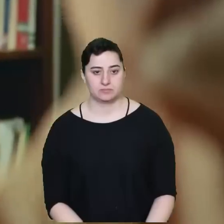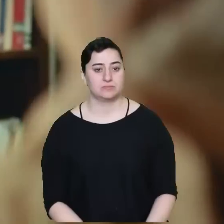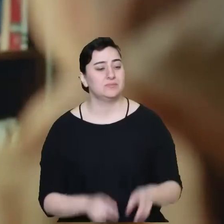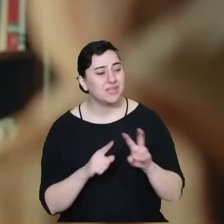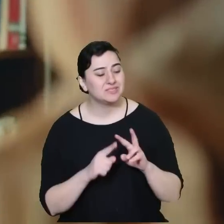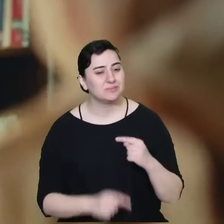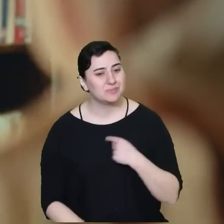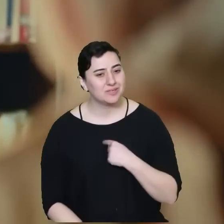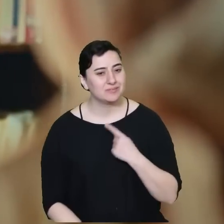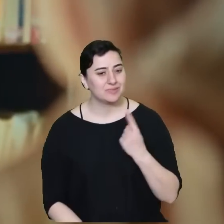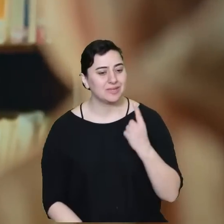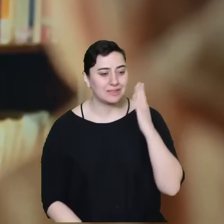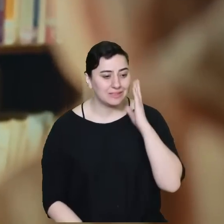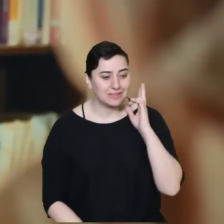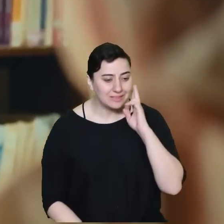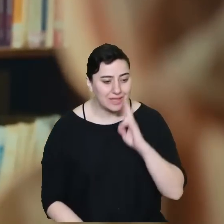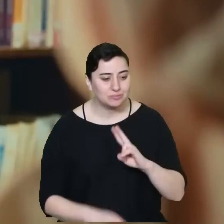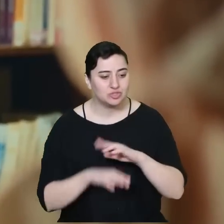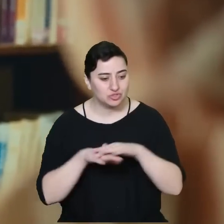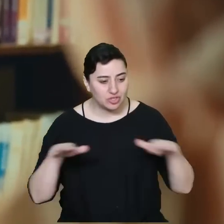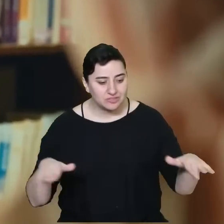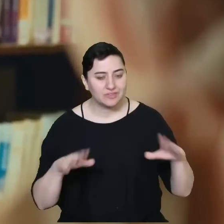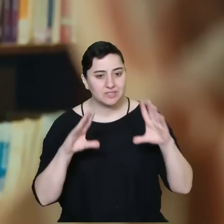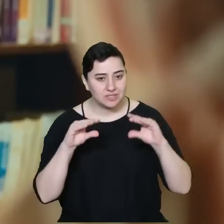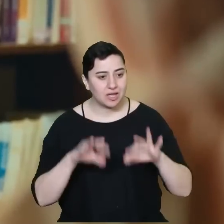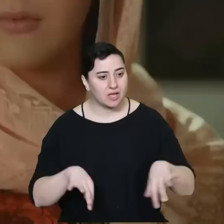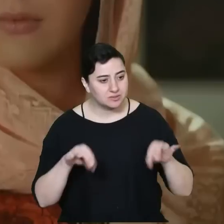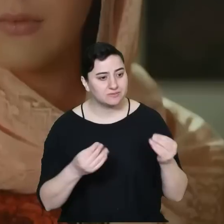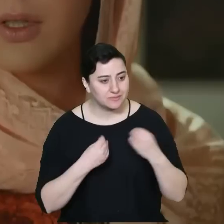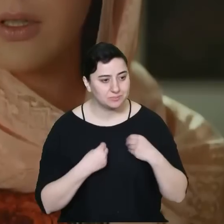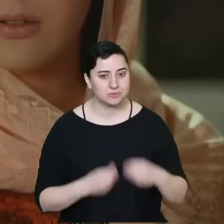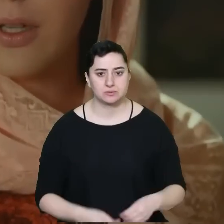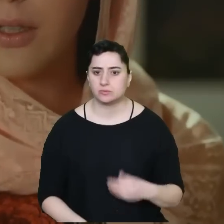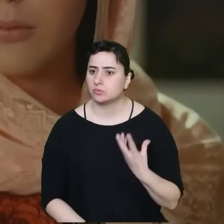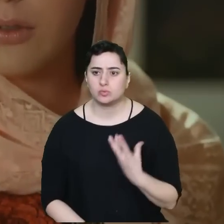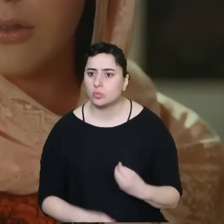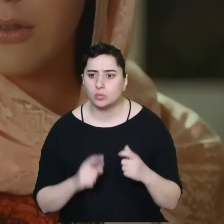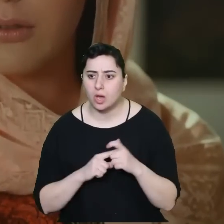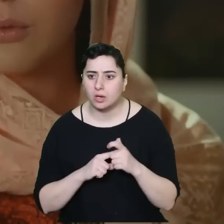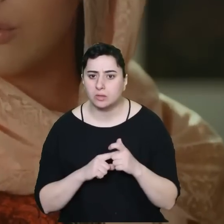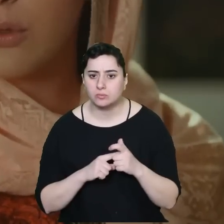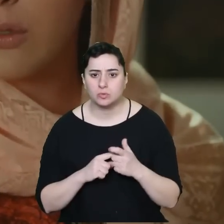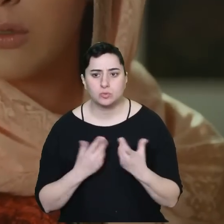Naciye bana temiz çarşaf, yastık, bir de battaniye hazırlar mısın? Hayırdır Erdem?